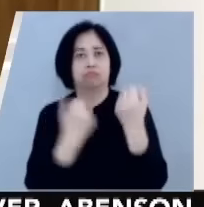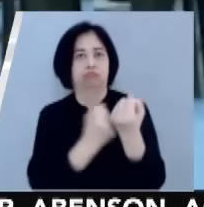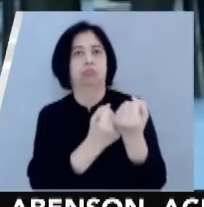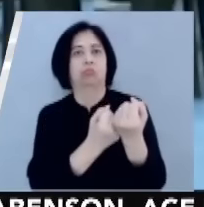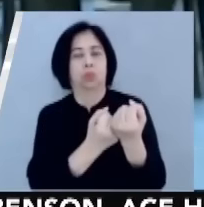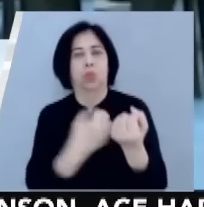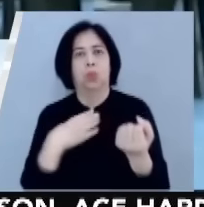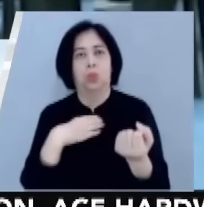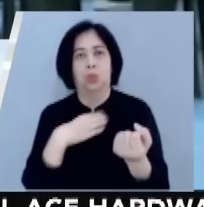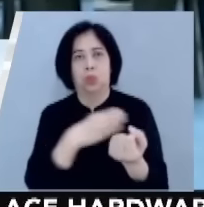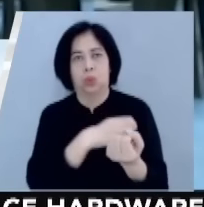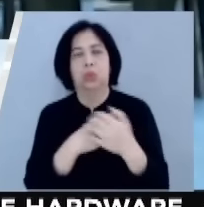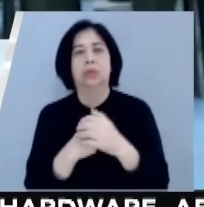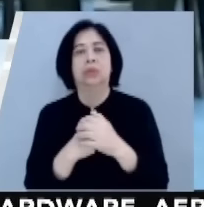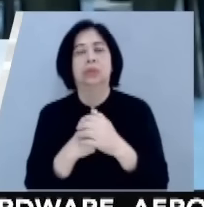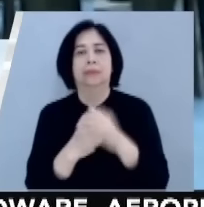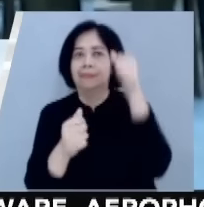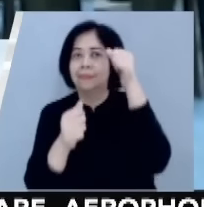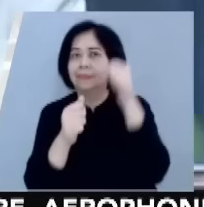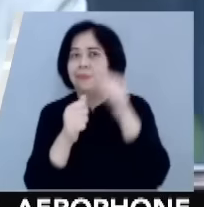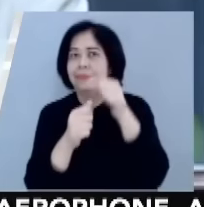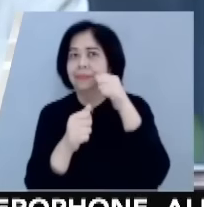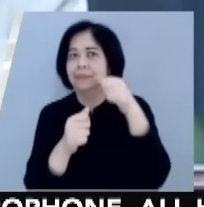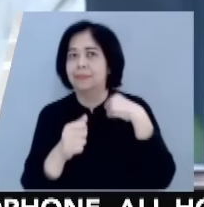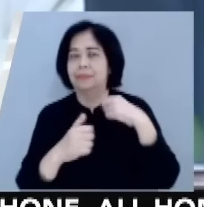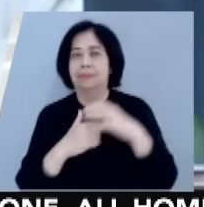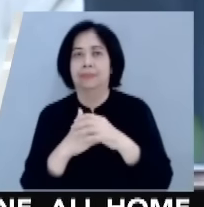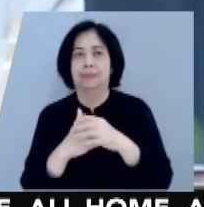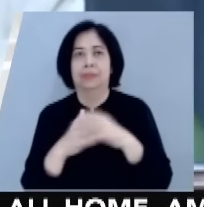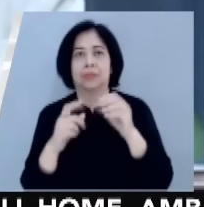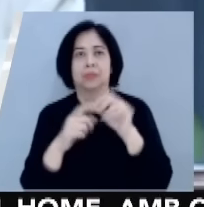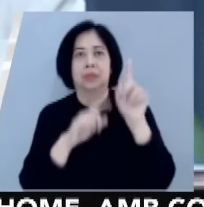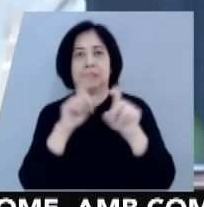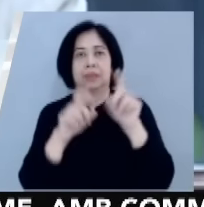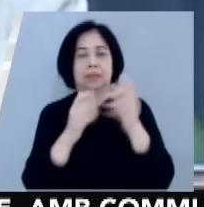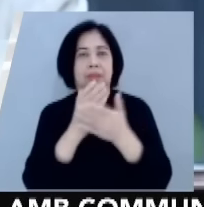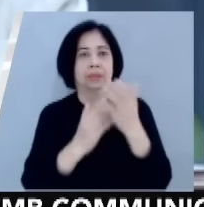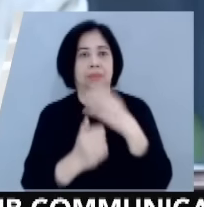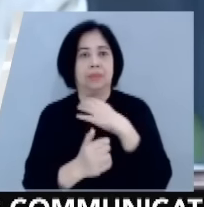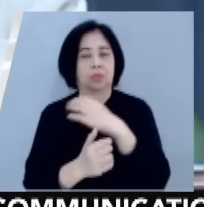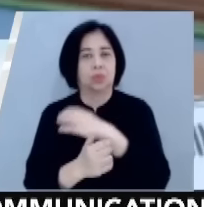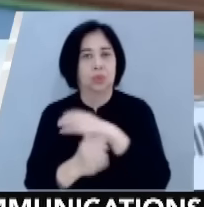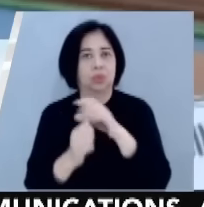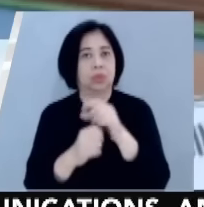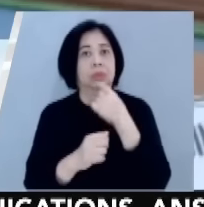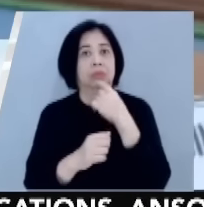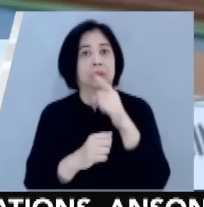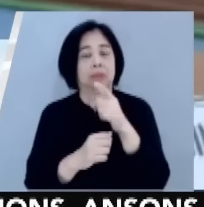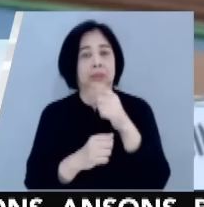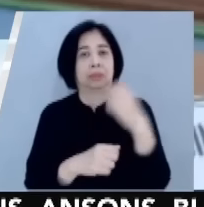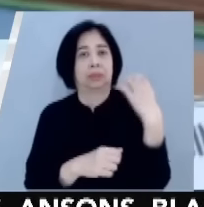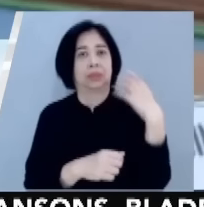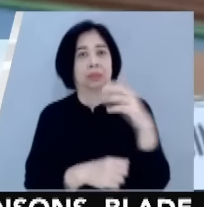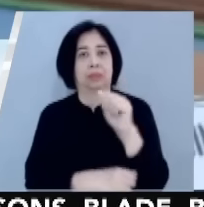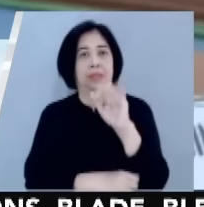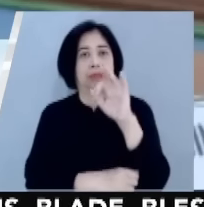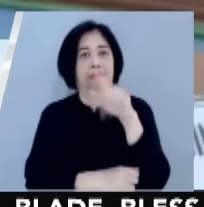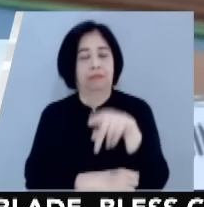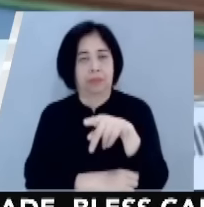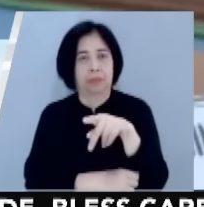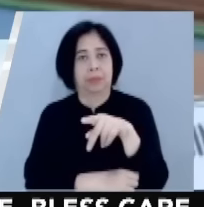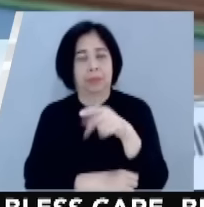Representatives. Matatanda ang kahapon lang, sa pagtatanong ng ilang mababatas, sinabi ng hepe ng AFP Intelligence Command